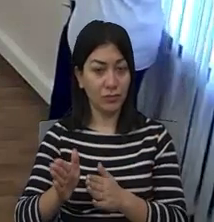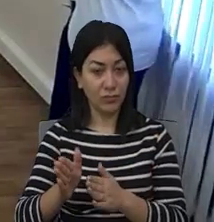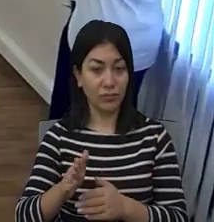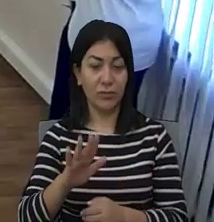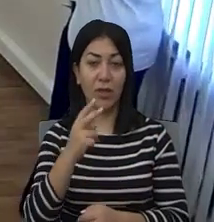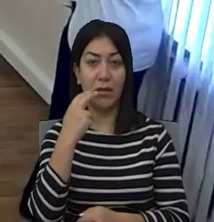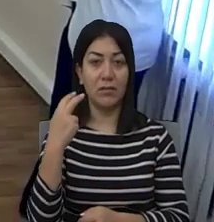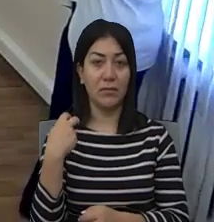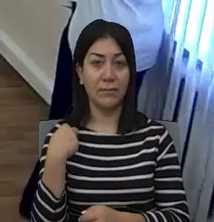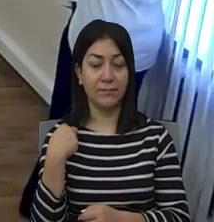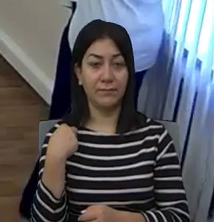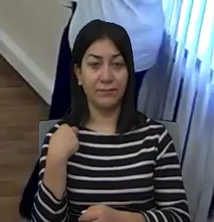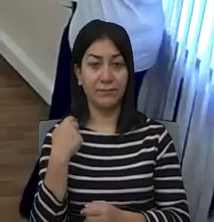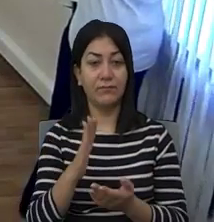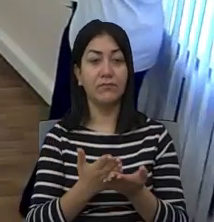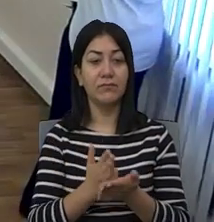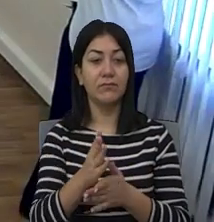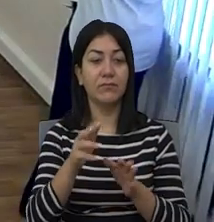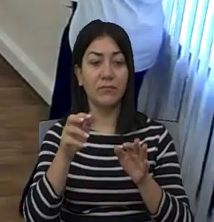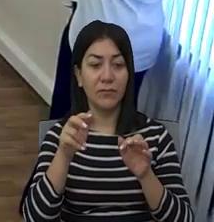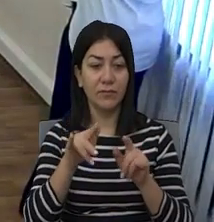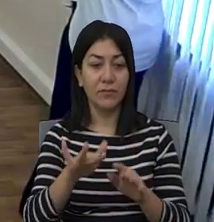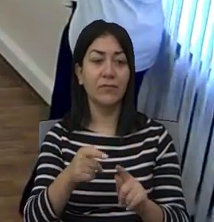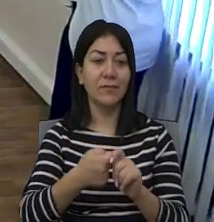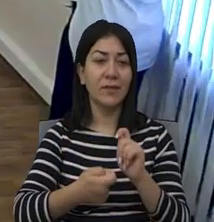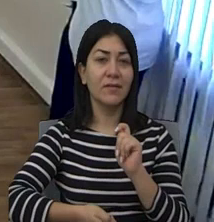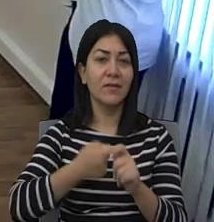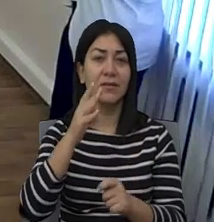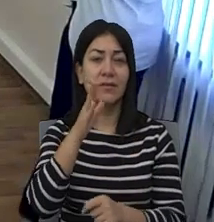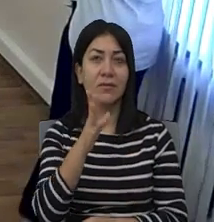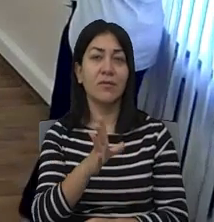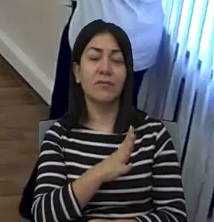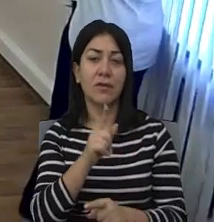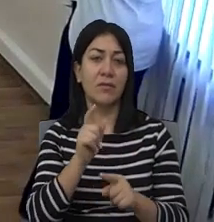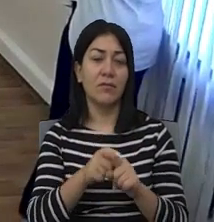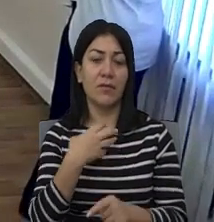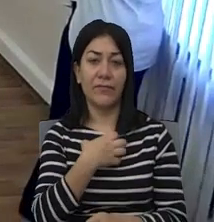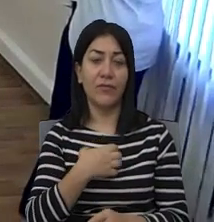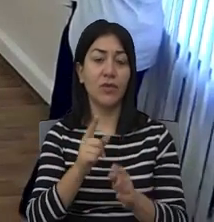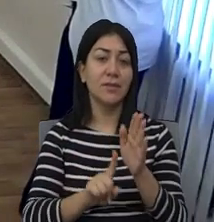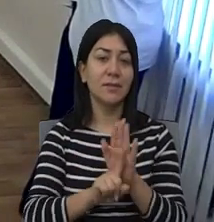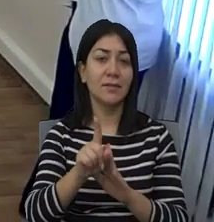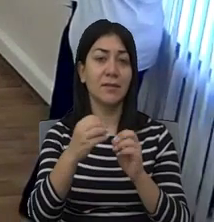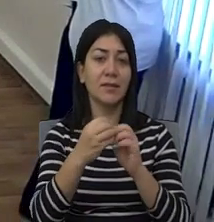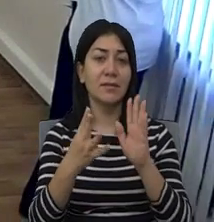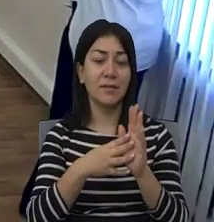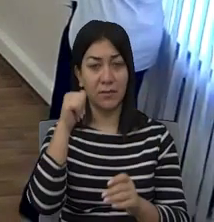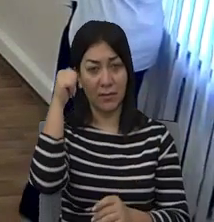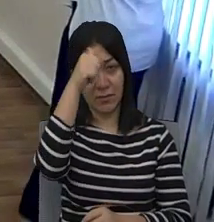միացյալ թագավորության քաղաքական գործընթացների երկարամյա բաղկացուցիչը, որը սկիզբ է առել դեռևս 19-րդ